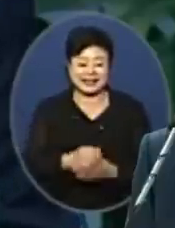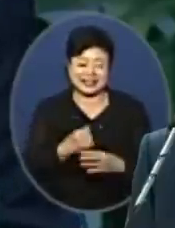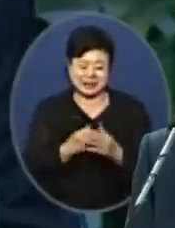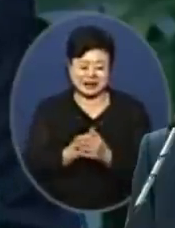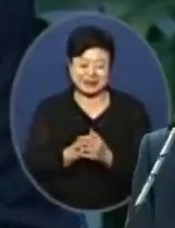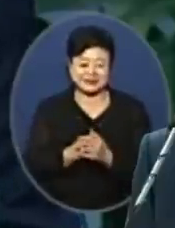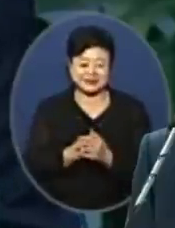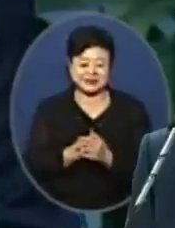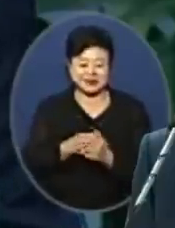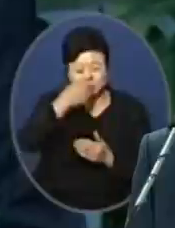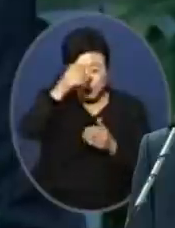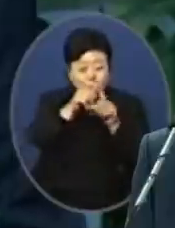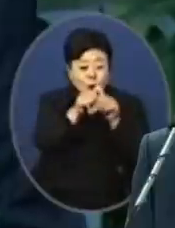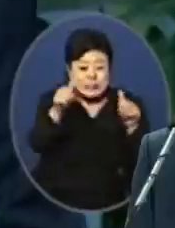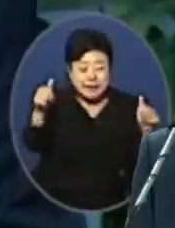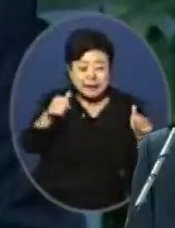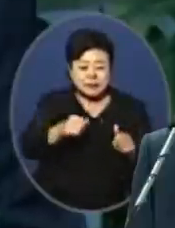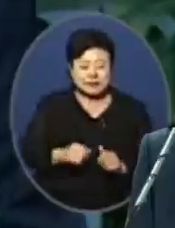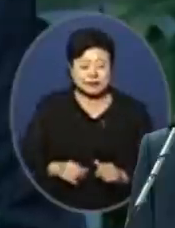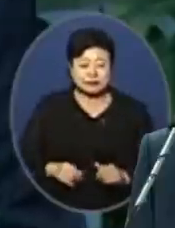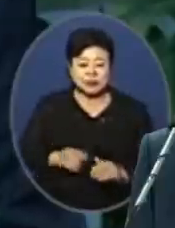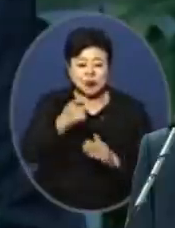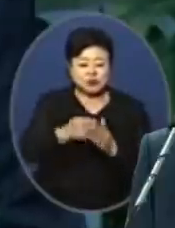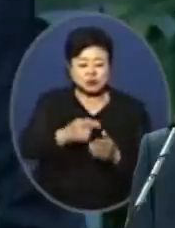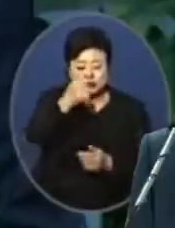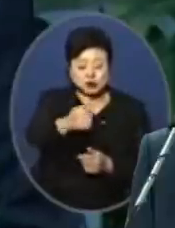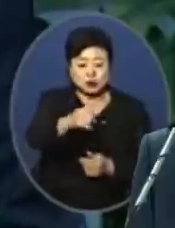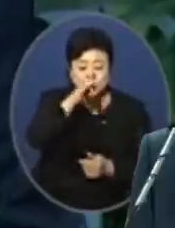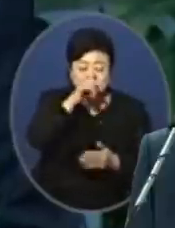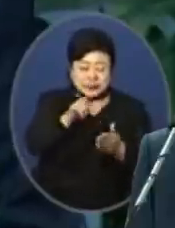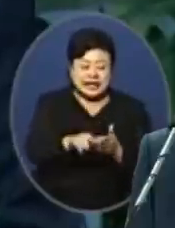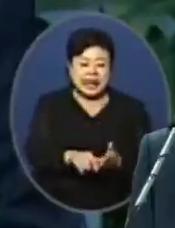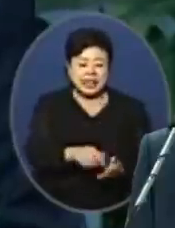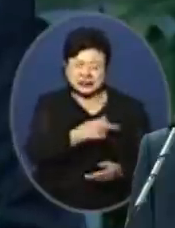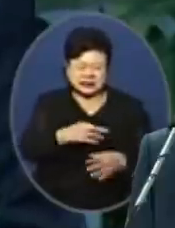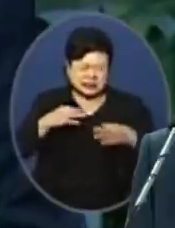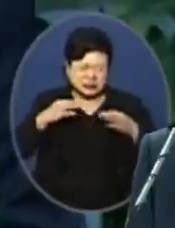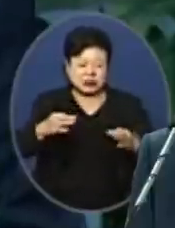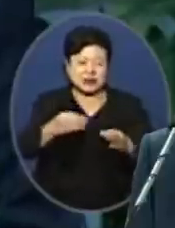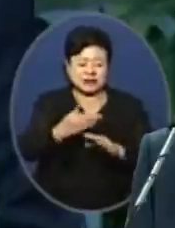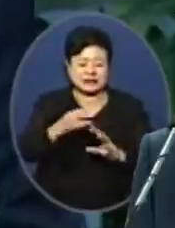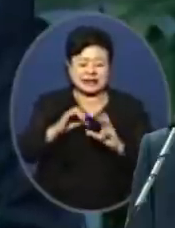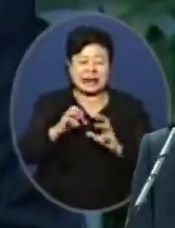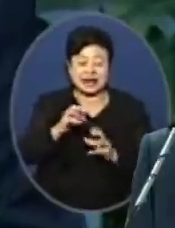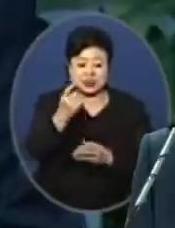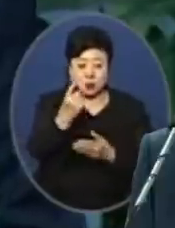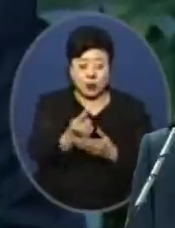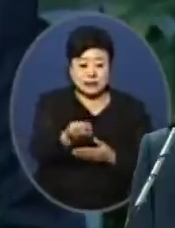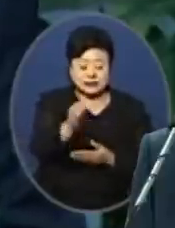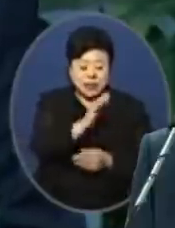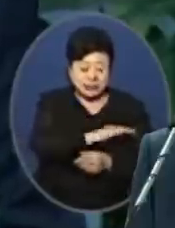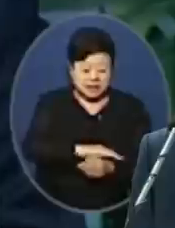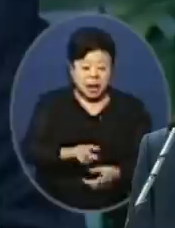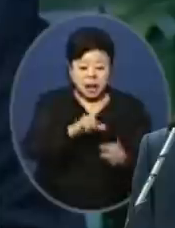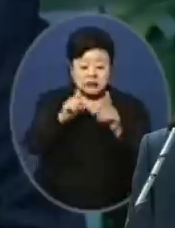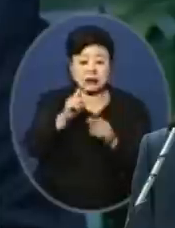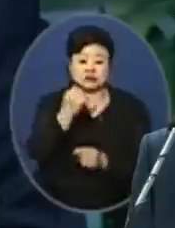그래서 요셉이 국무총리를 있을 동안에는 큰소리하고 외국인들이지만 잘